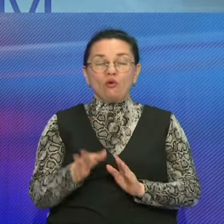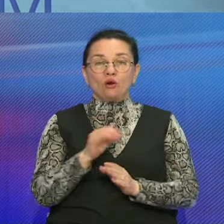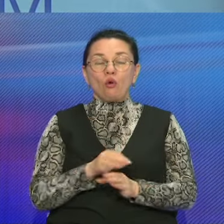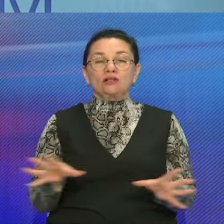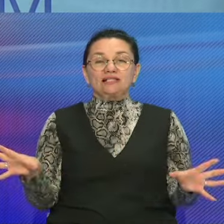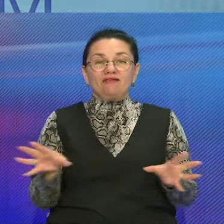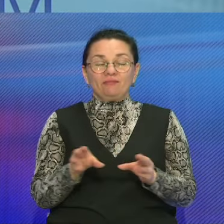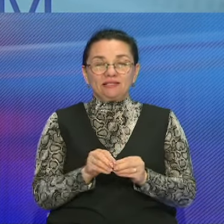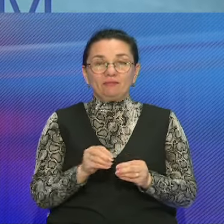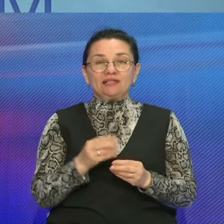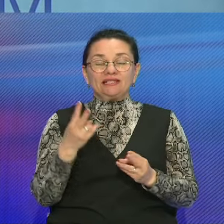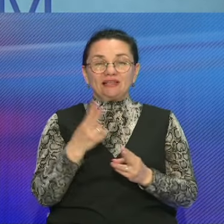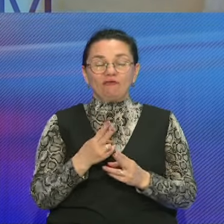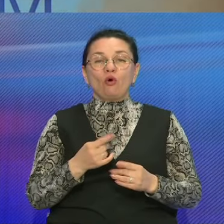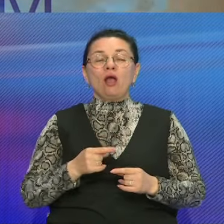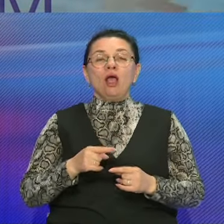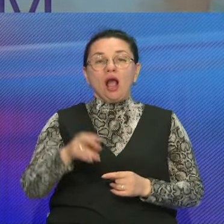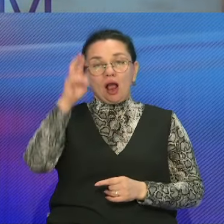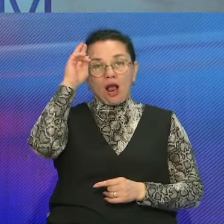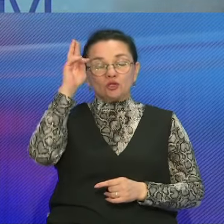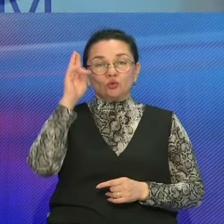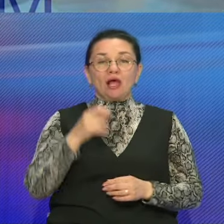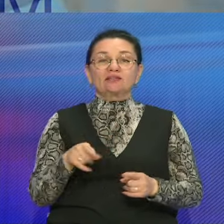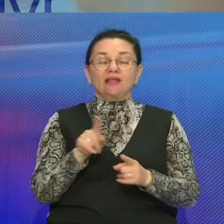братських країн, який поклав початок створенню